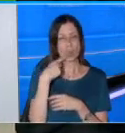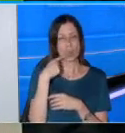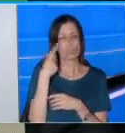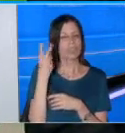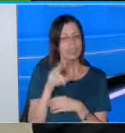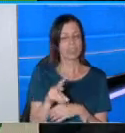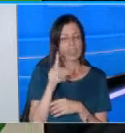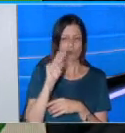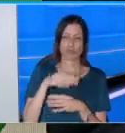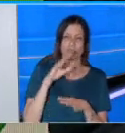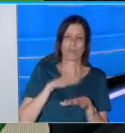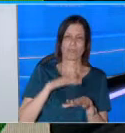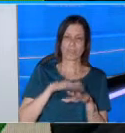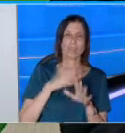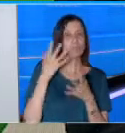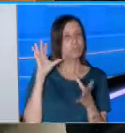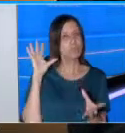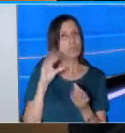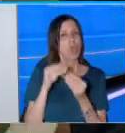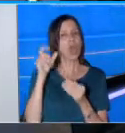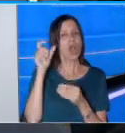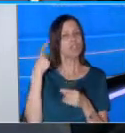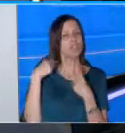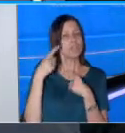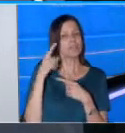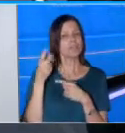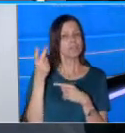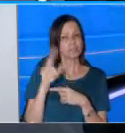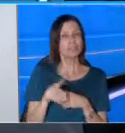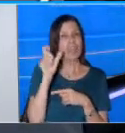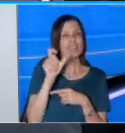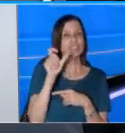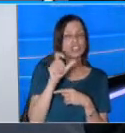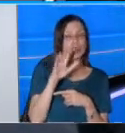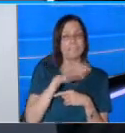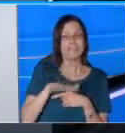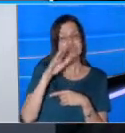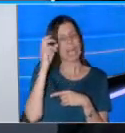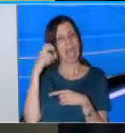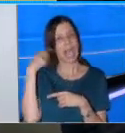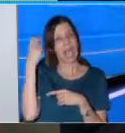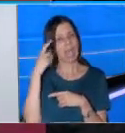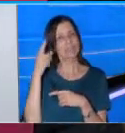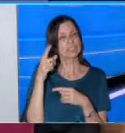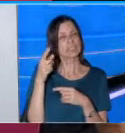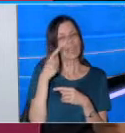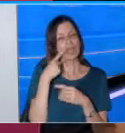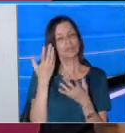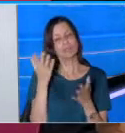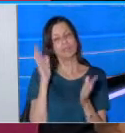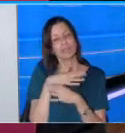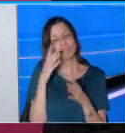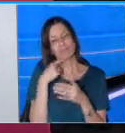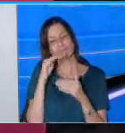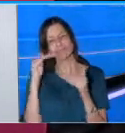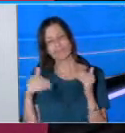כי למעשה, כל עוד לאורך כל השנים, הקורבן היו אנשים מהמגזר הערבי, אז את יודעת, זה עבר אולי מתחת לרדאר של